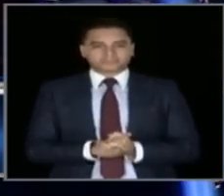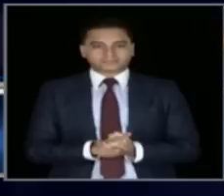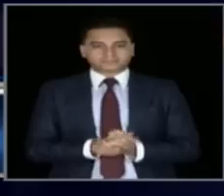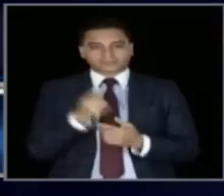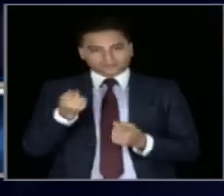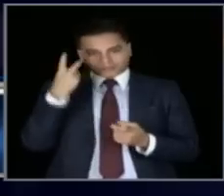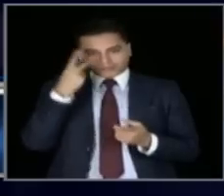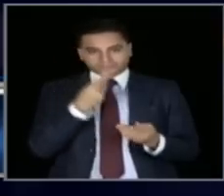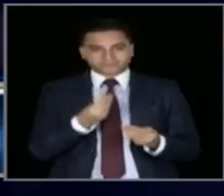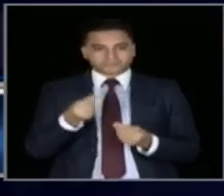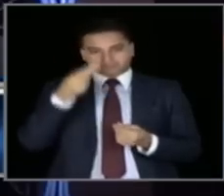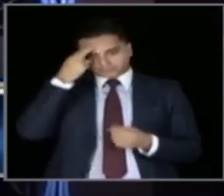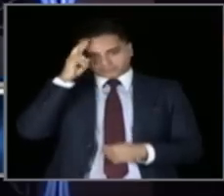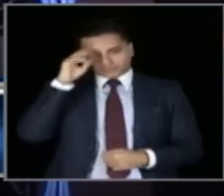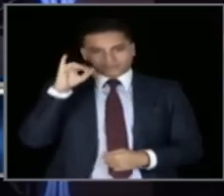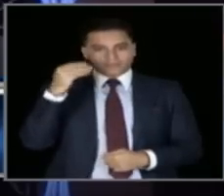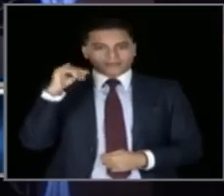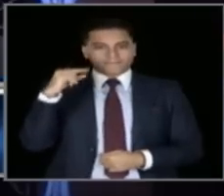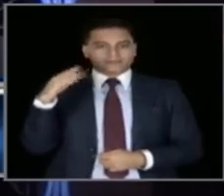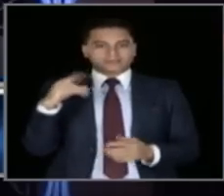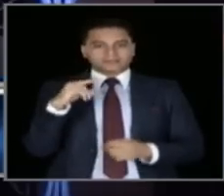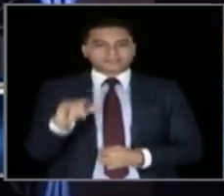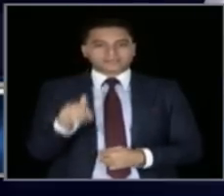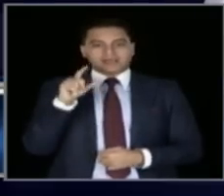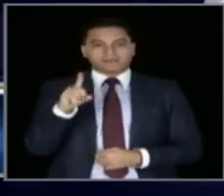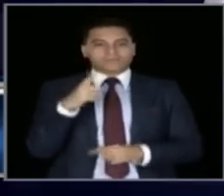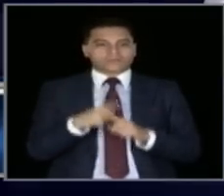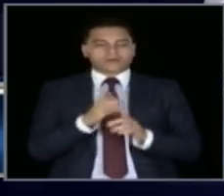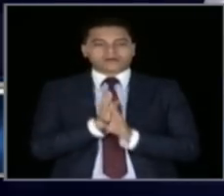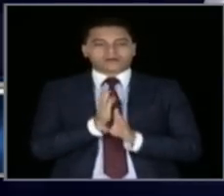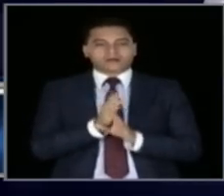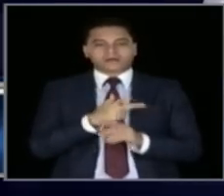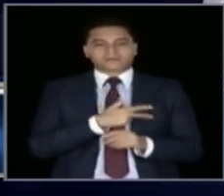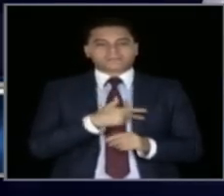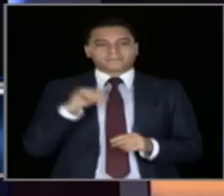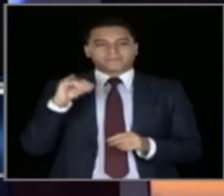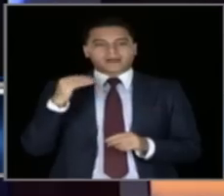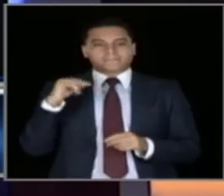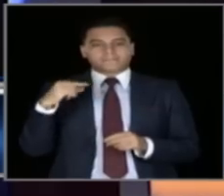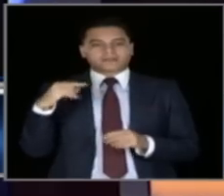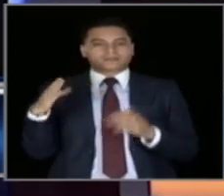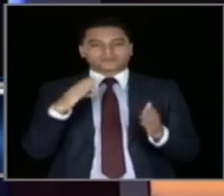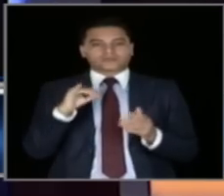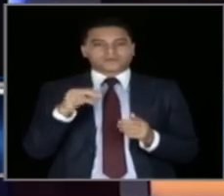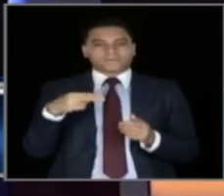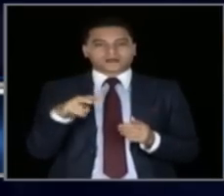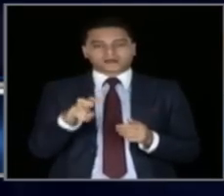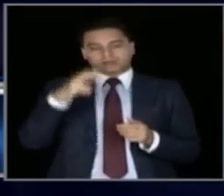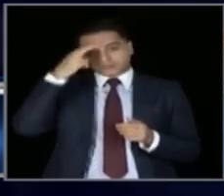من تاليف محمد دياب واخراج محمد جمعه. مؤمن مصطفى مين؟ منى